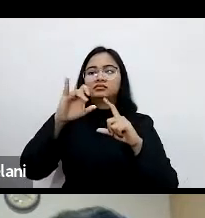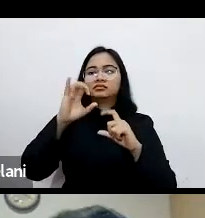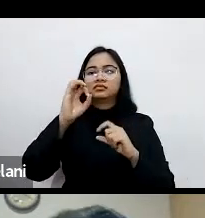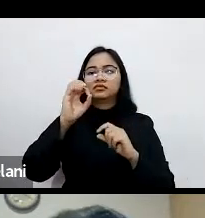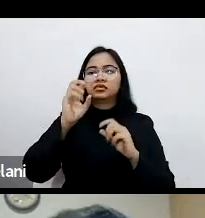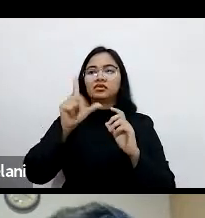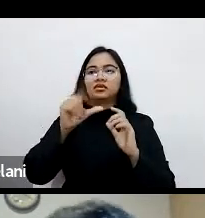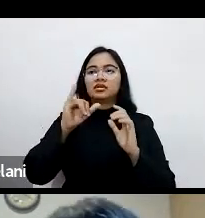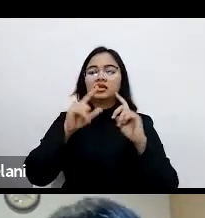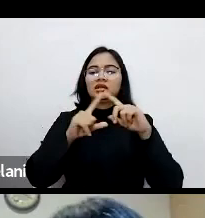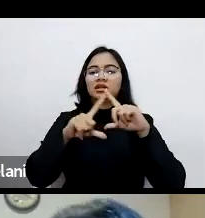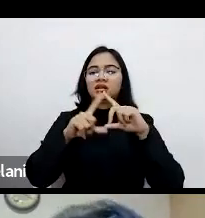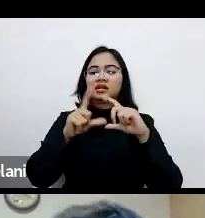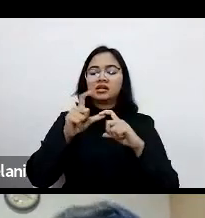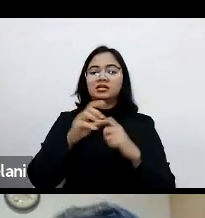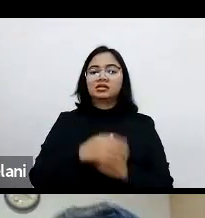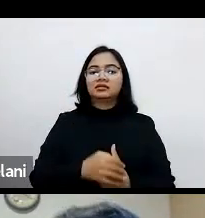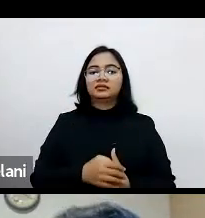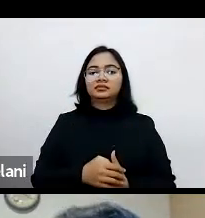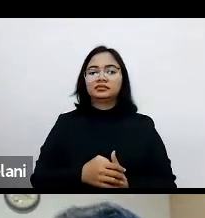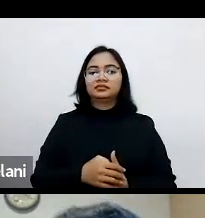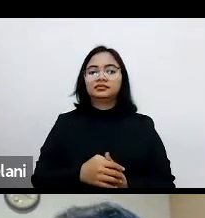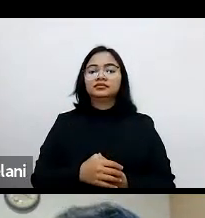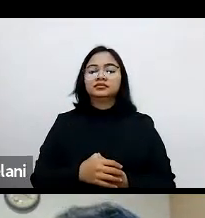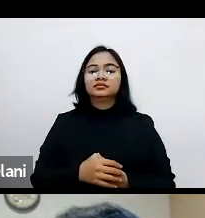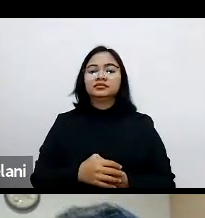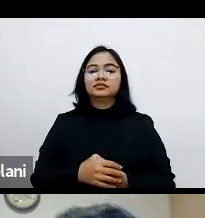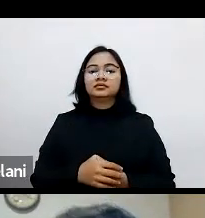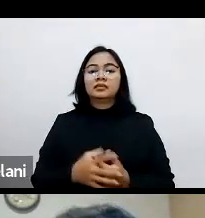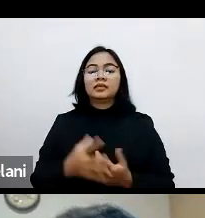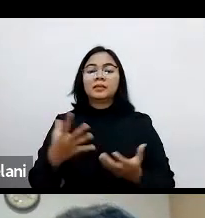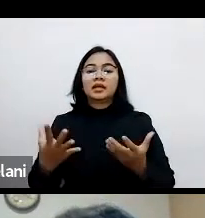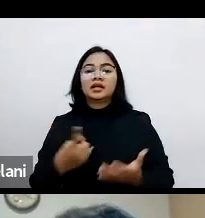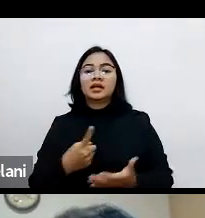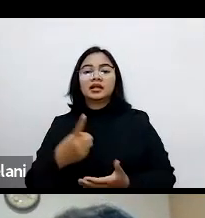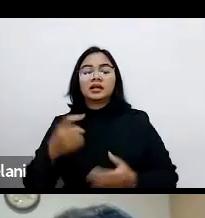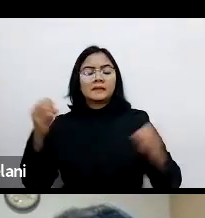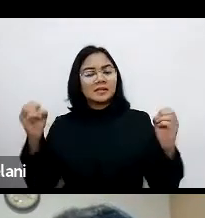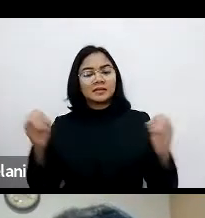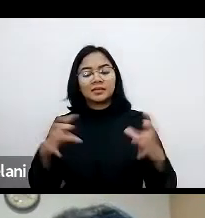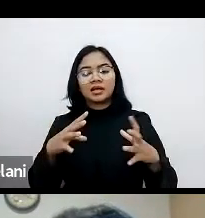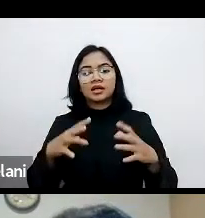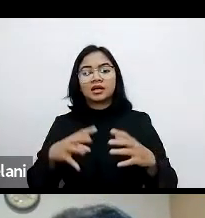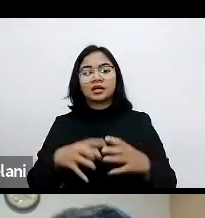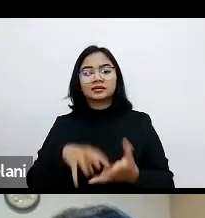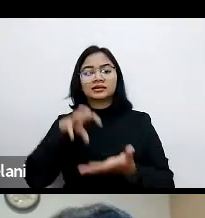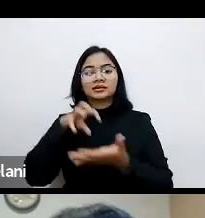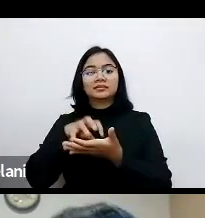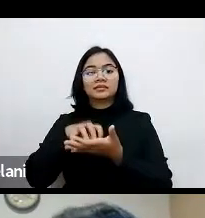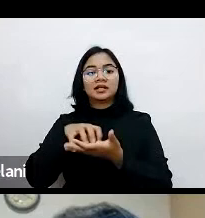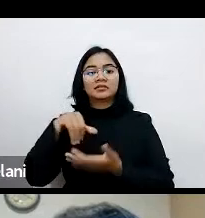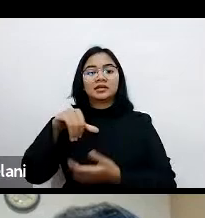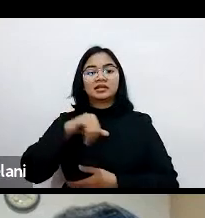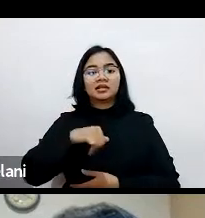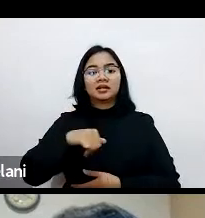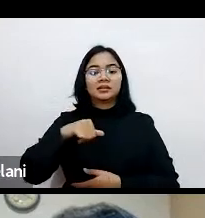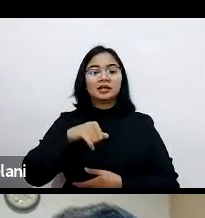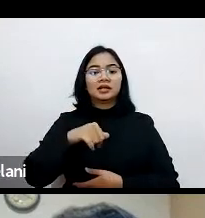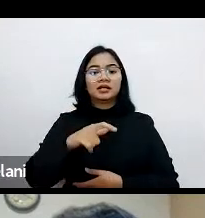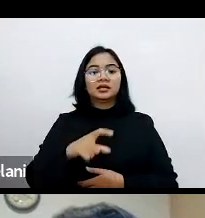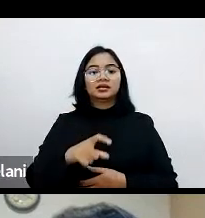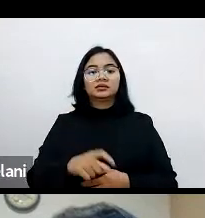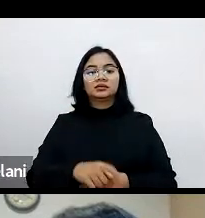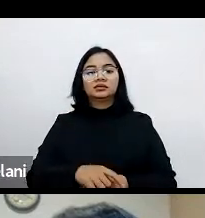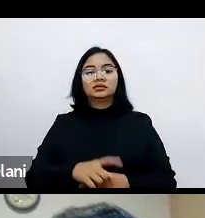perguruan tinggi dan juga luar perguruan tinggi, akan tetapi bagaimana kita menciptakan ruang bersama di mana misalnya dari sisi